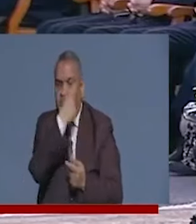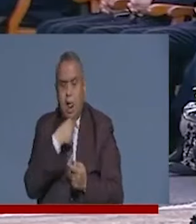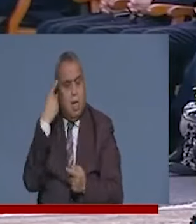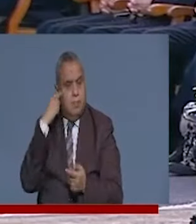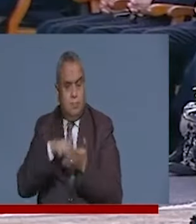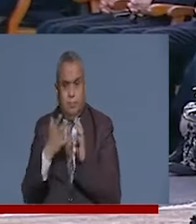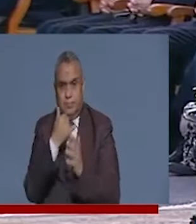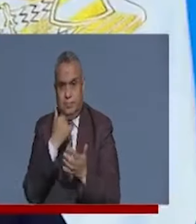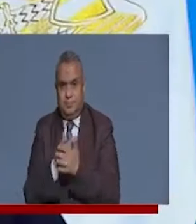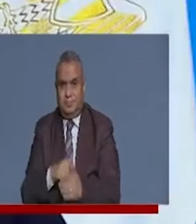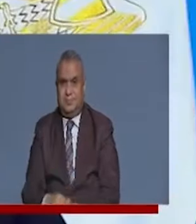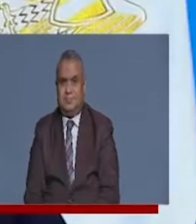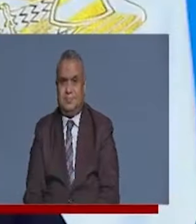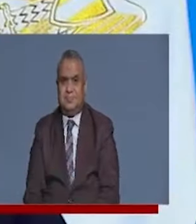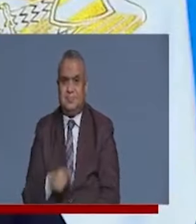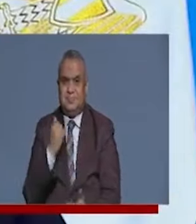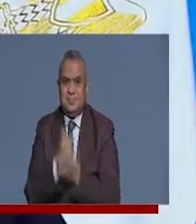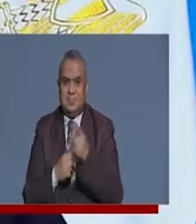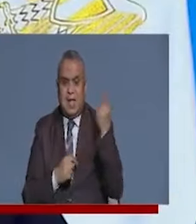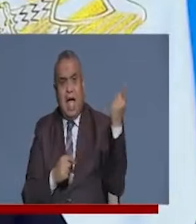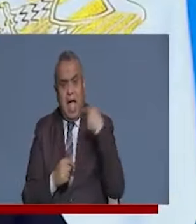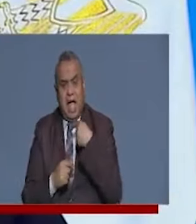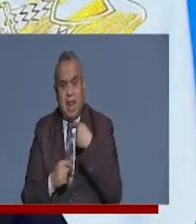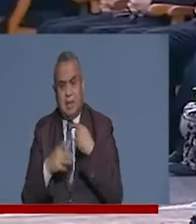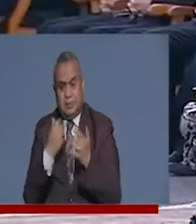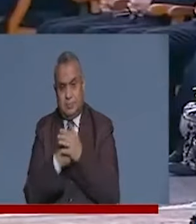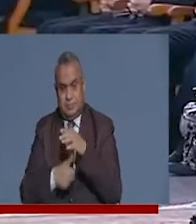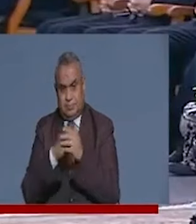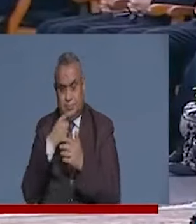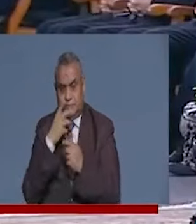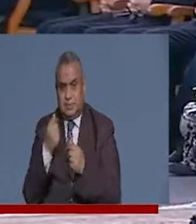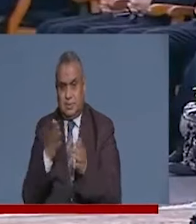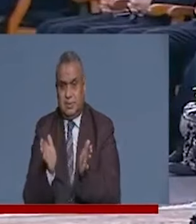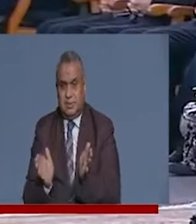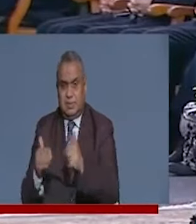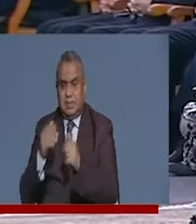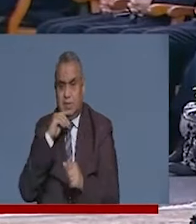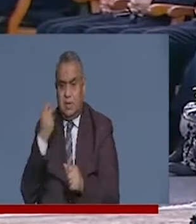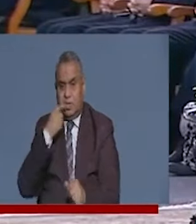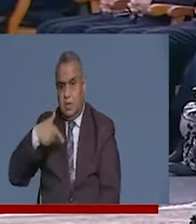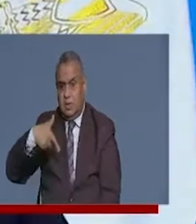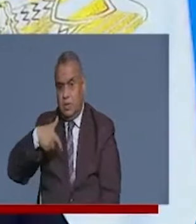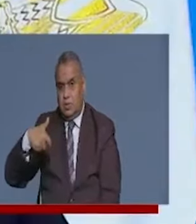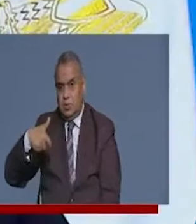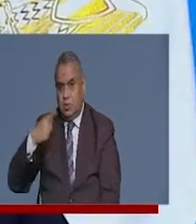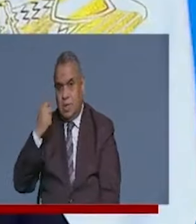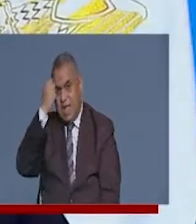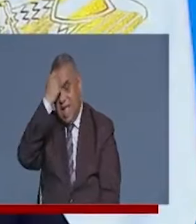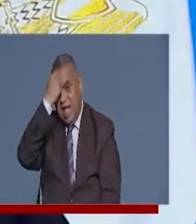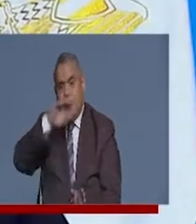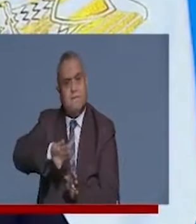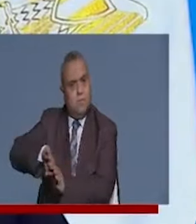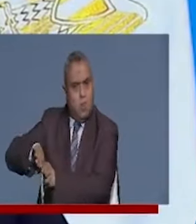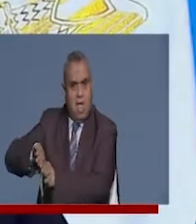بيه. قول يا دكتور. اللي حضرتك امرت بيه يا فندم في ان زيادة الحد الادنى من 600 ل 1000. لا ما خلاص، ده ملوش علاقة